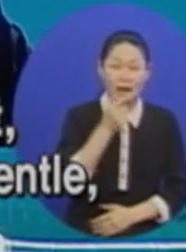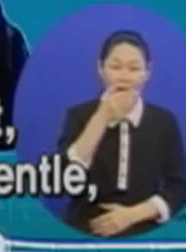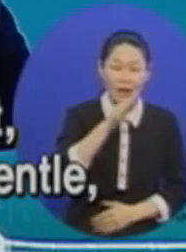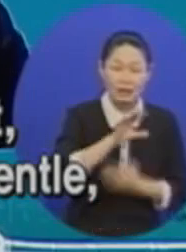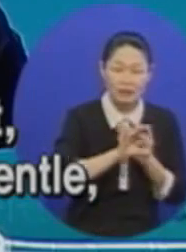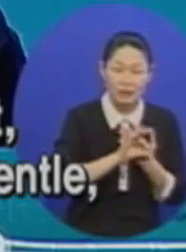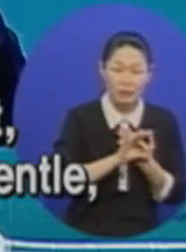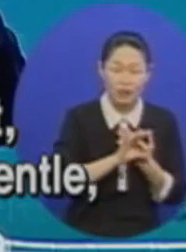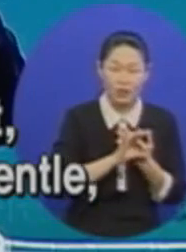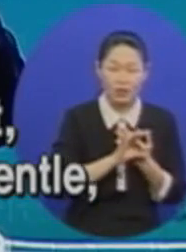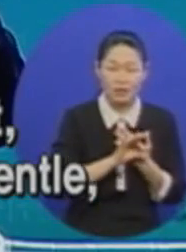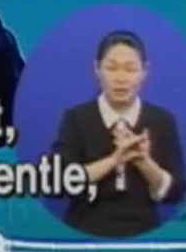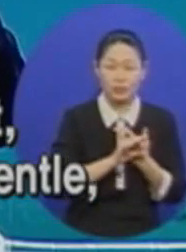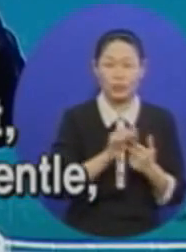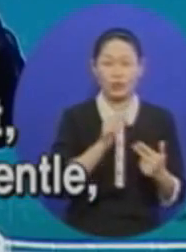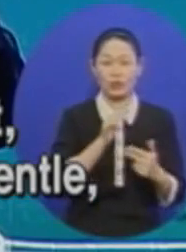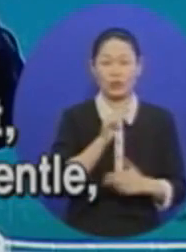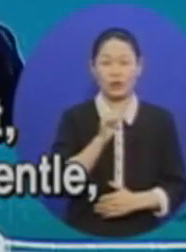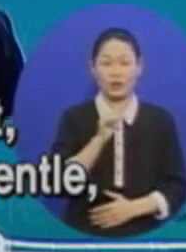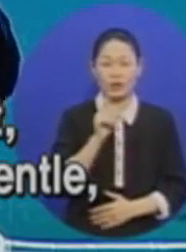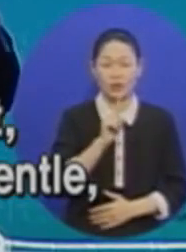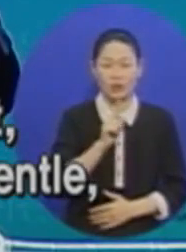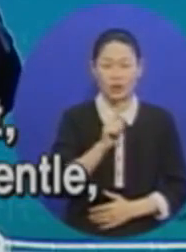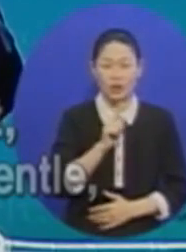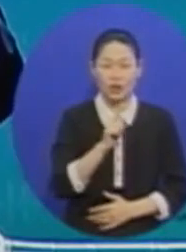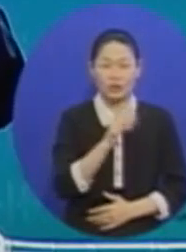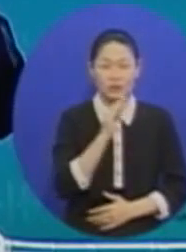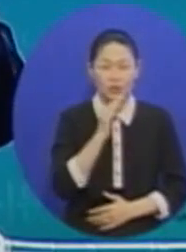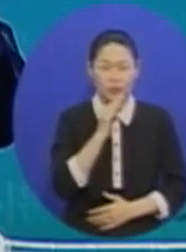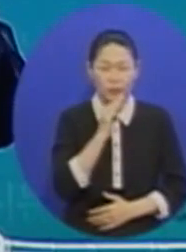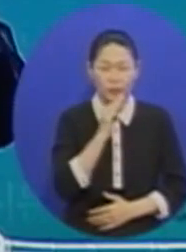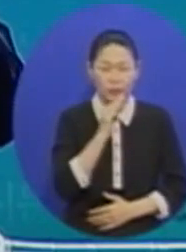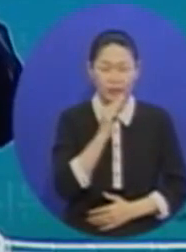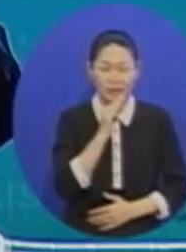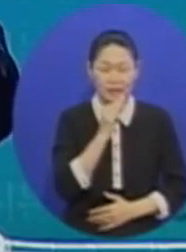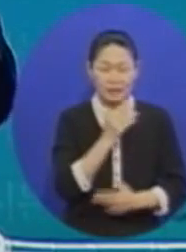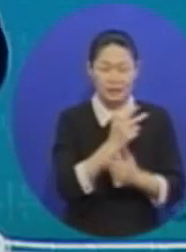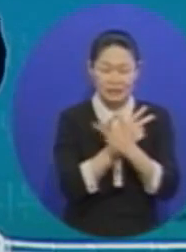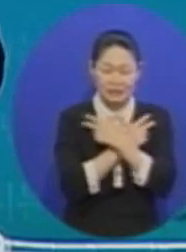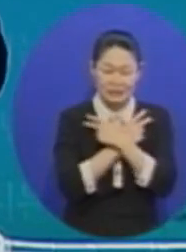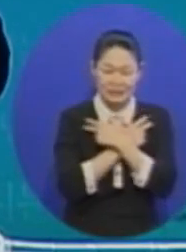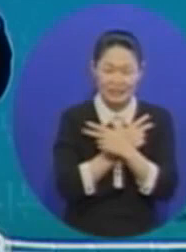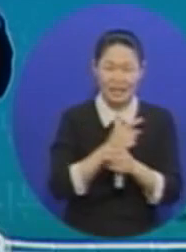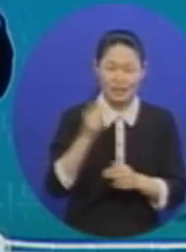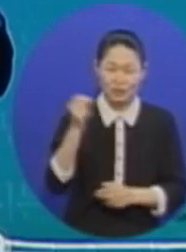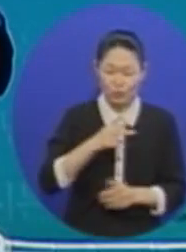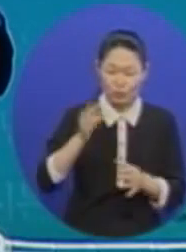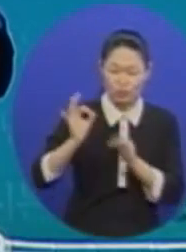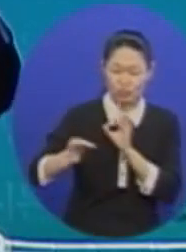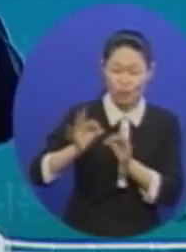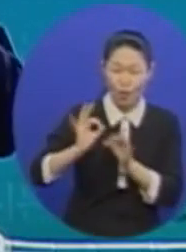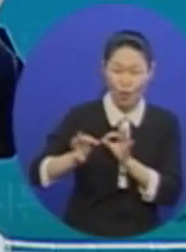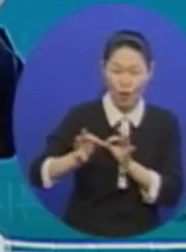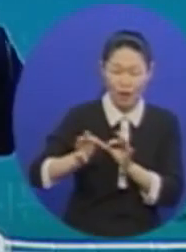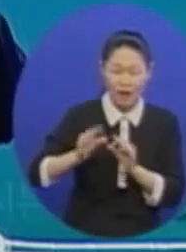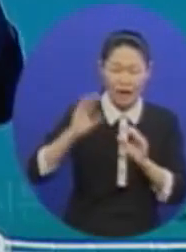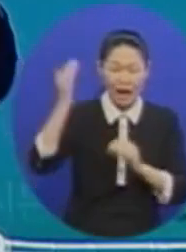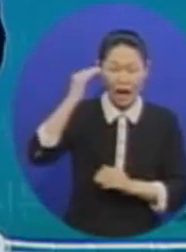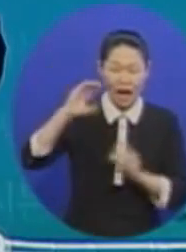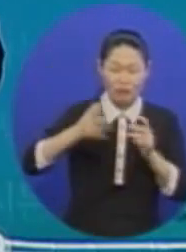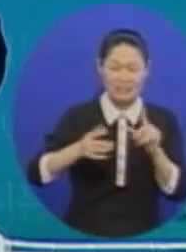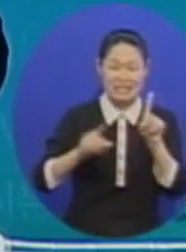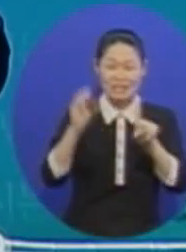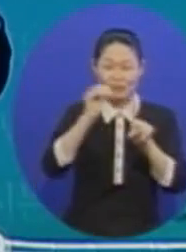또는 아따 아주 프로 로또는 뭐 대한민국 1% 또